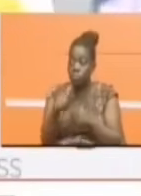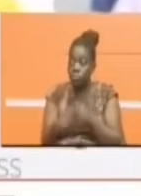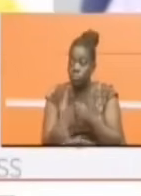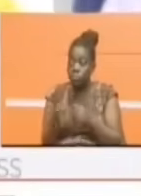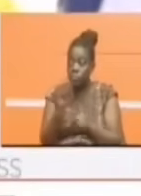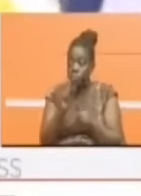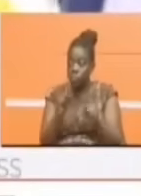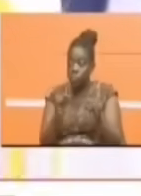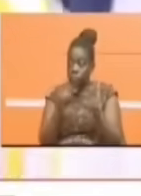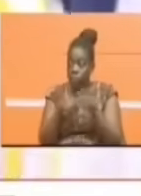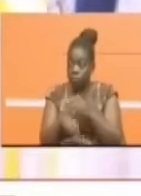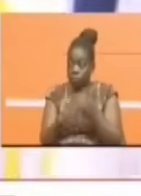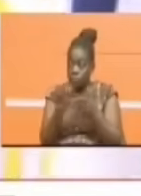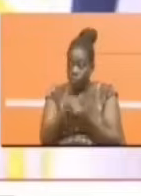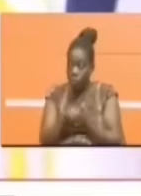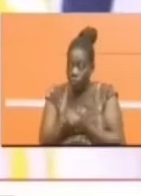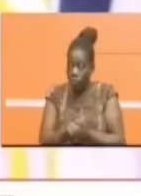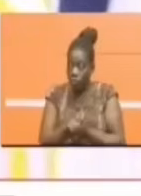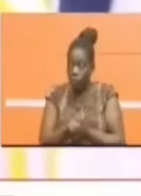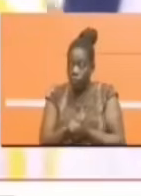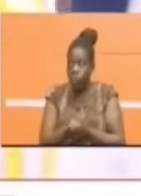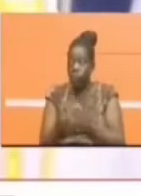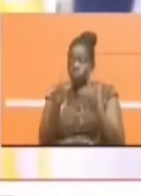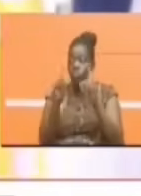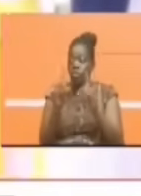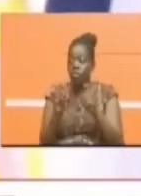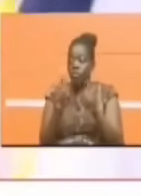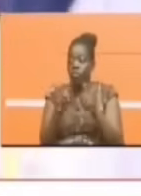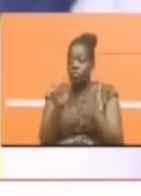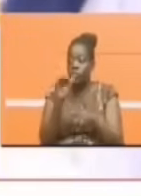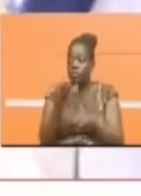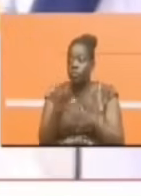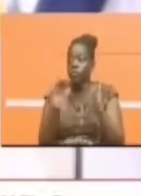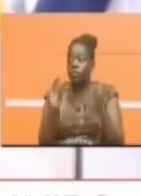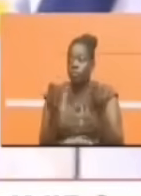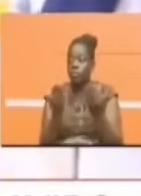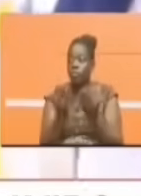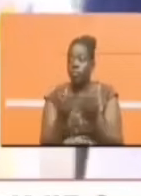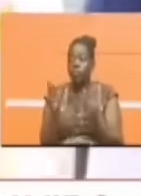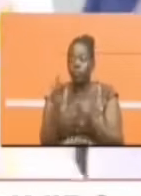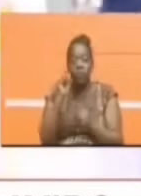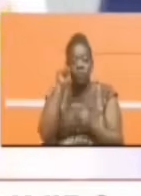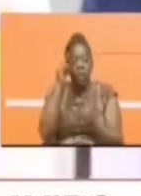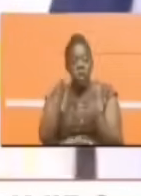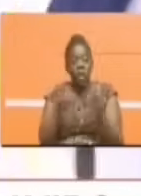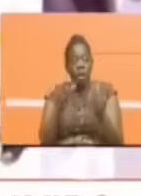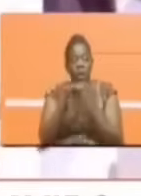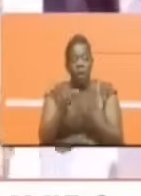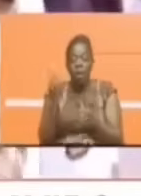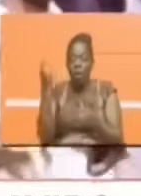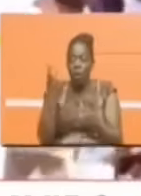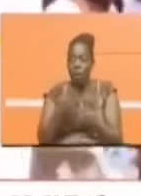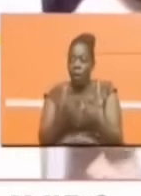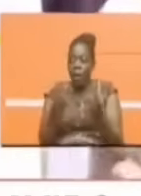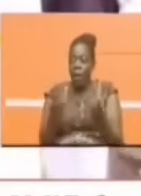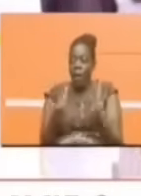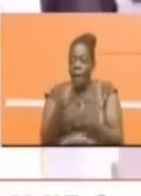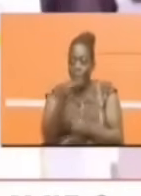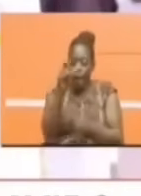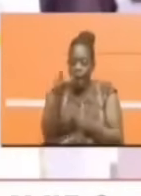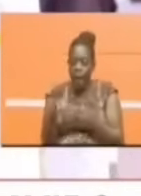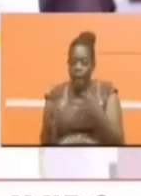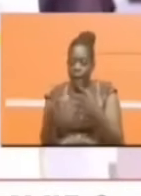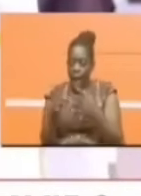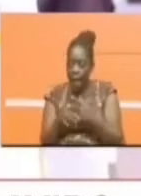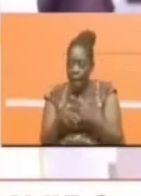abalala okuyingira obufumbo. Ekifaananyi ekiri eyo mu nsi abantu balowooza nti n'obufumbo buzibu. Buli bantu